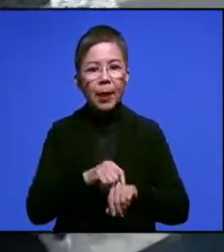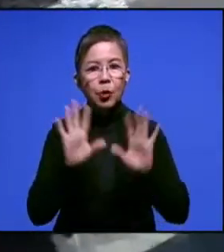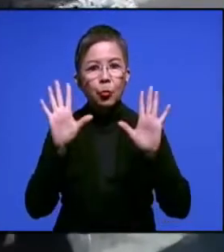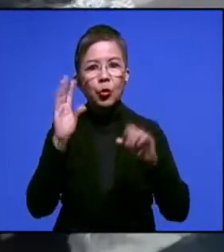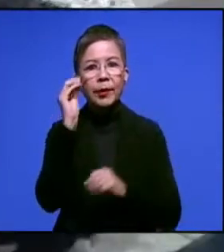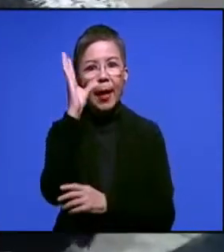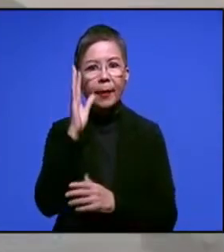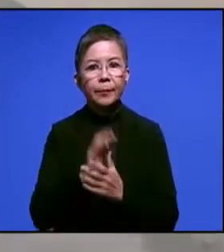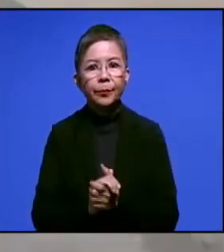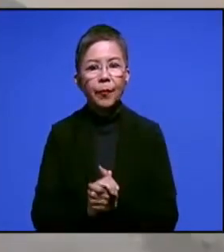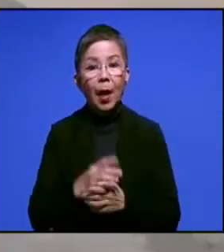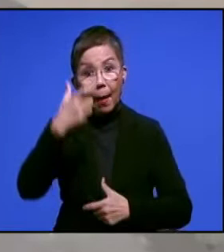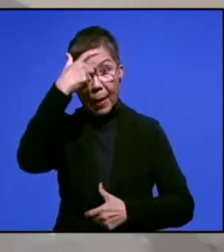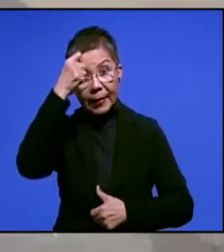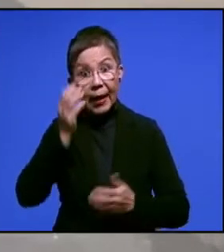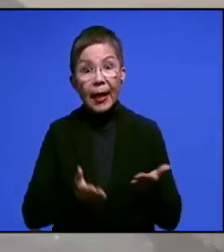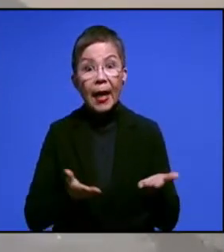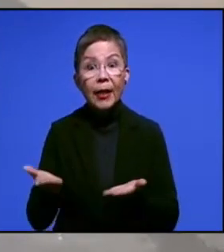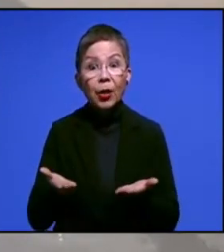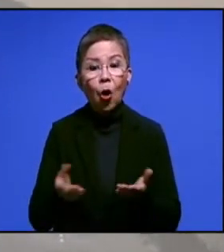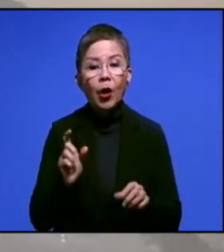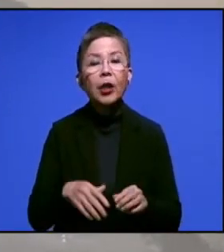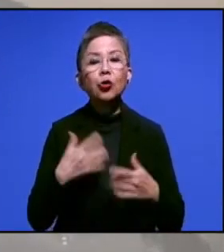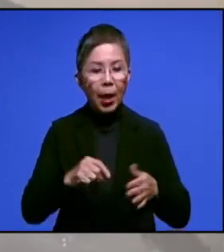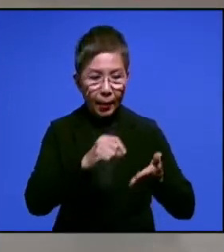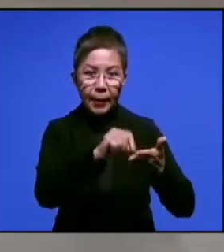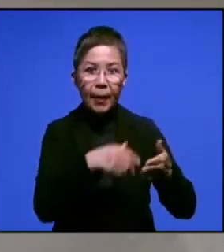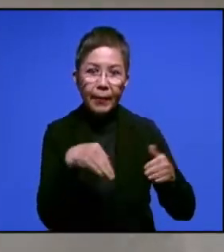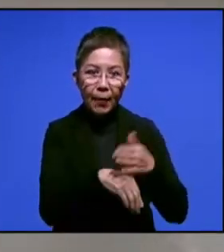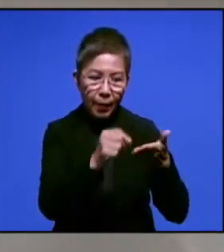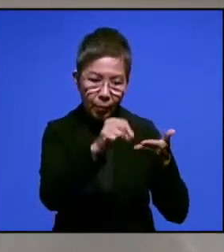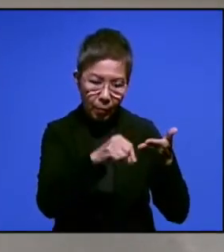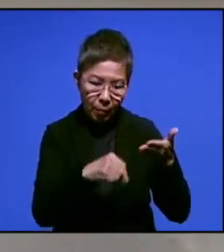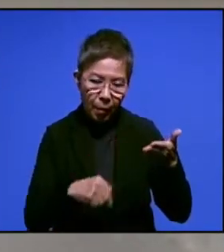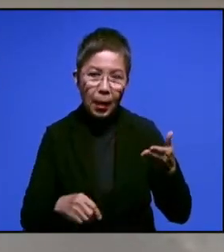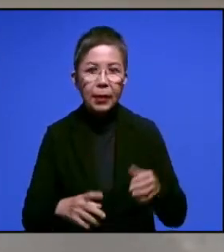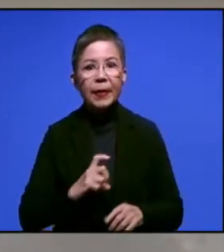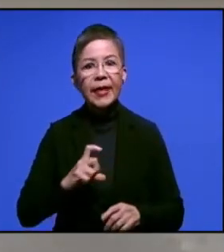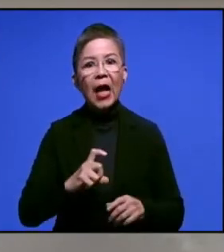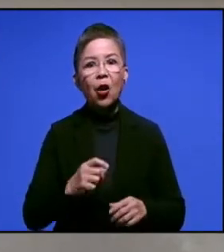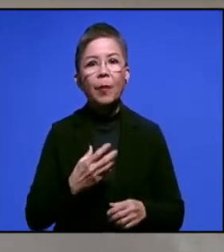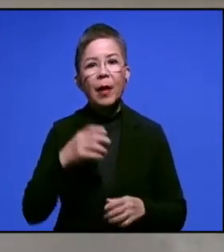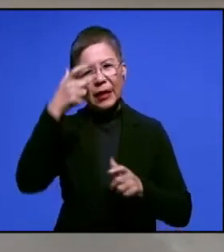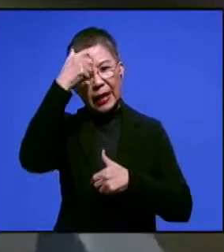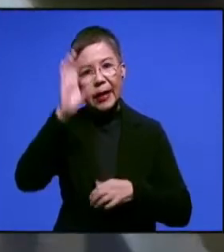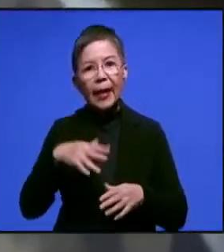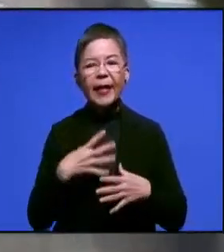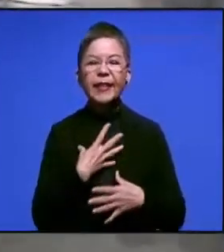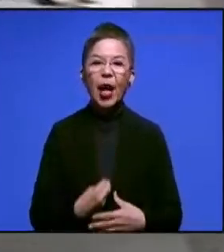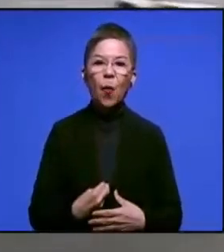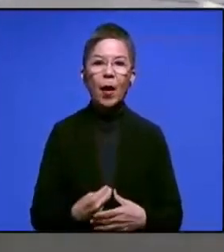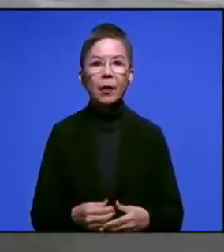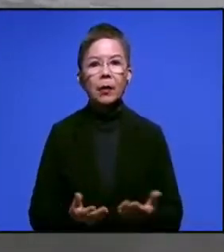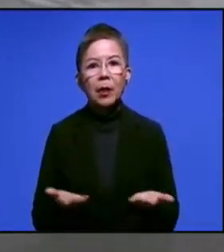sepuluh siang Adapun pasien yang dilayani adalah yang sudah terdaftar sehingga banyak calon pasien kecewa tidak kebagian